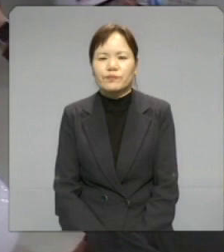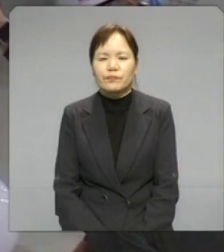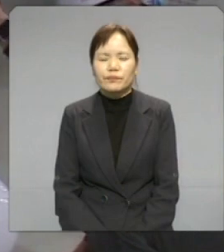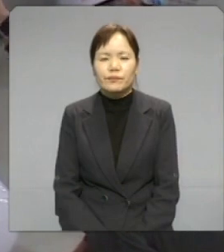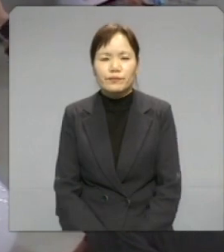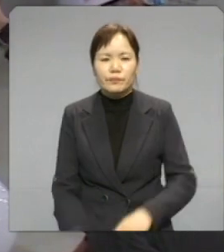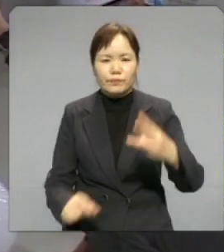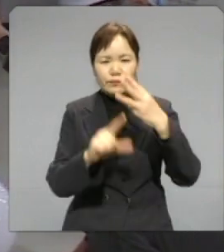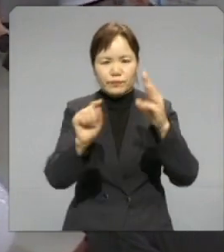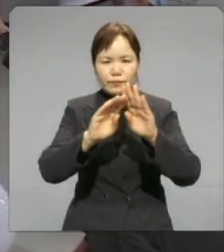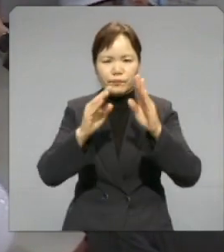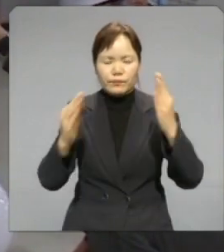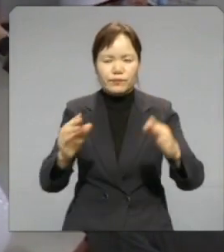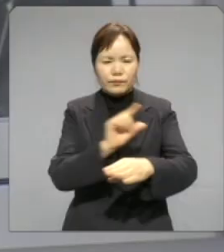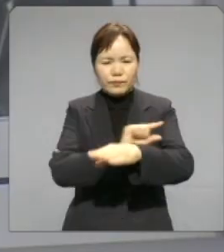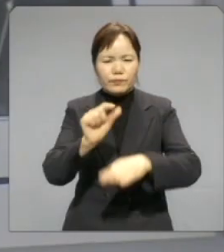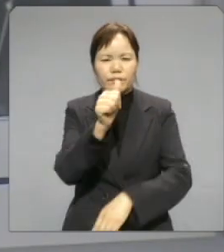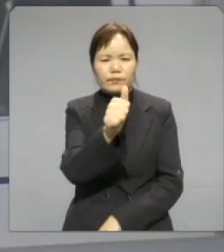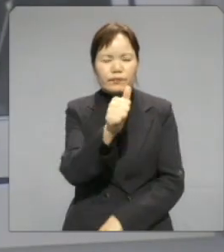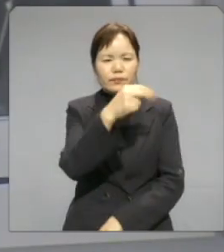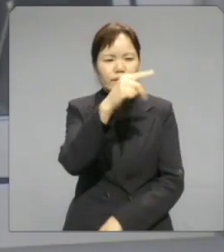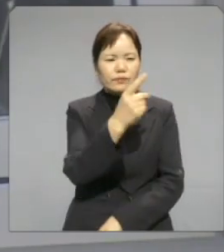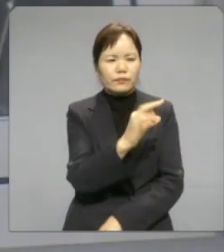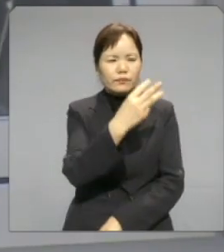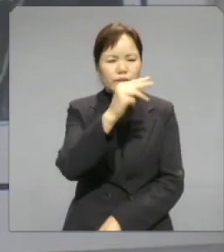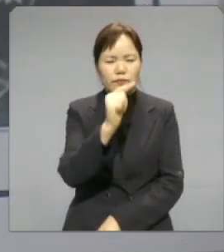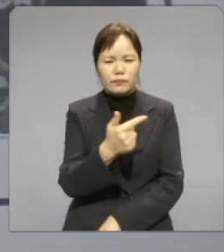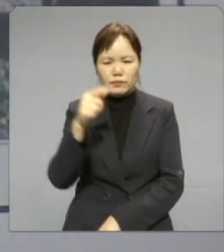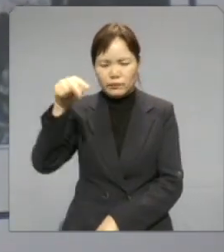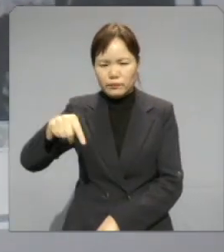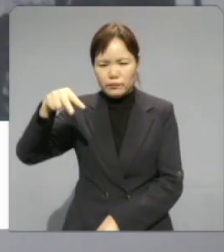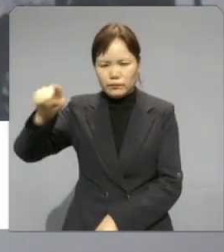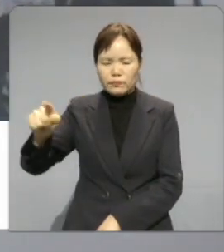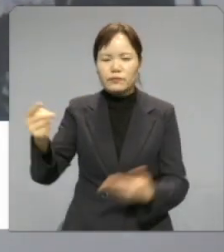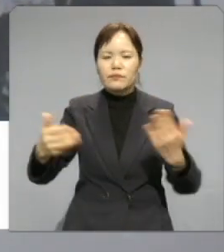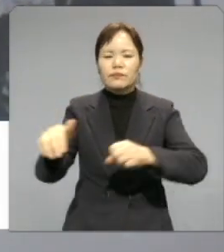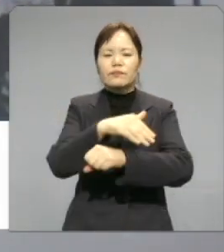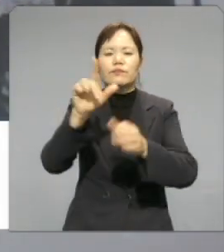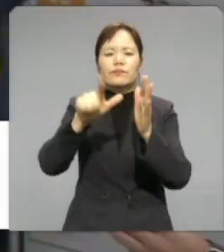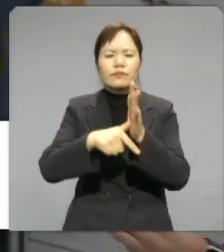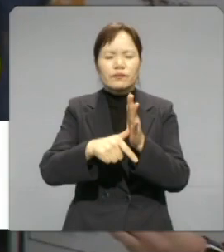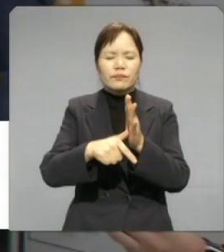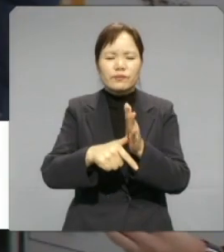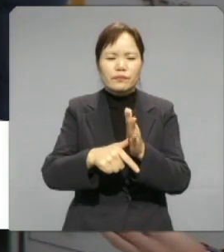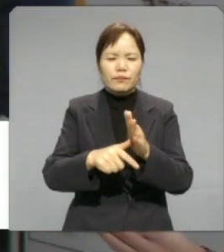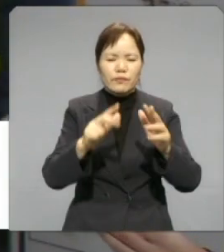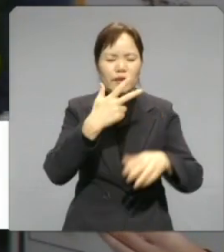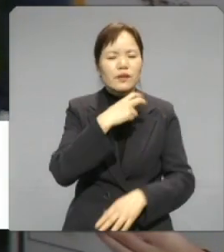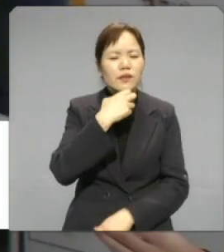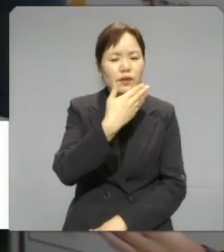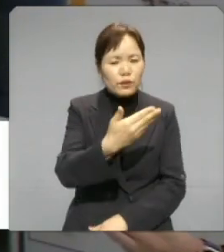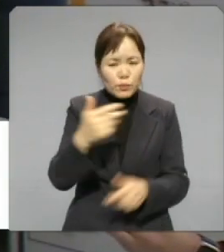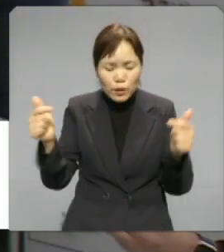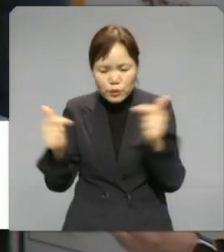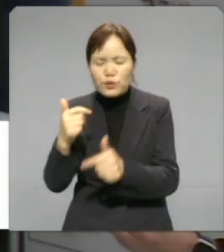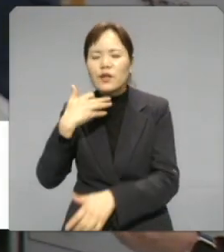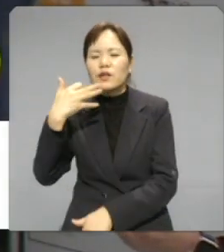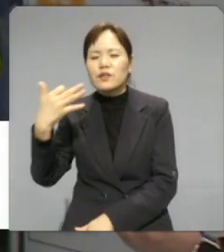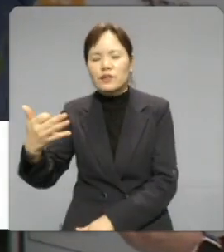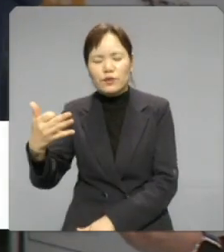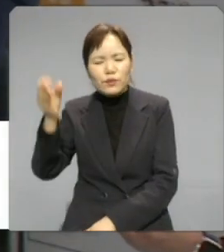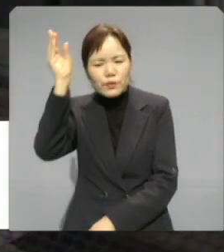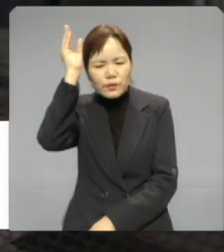3월 개통되는 GTX-A 동탄 수서 구간. 출퇴근 시간을 종전 79분에서 19분으로 줄여줄